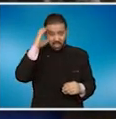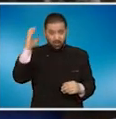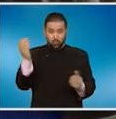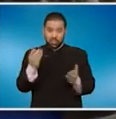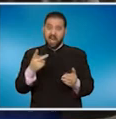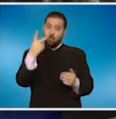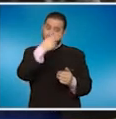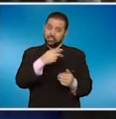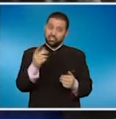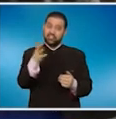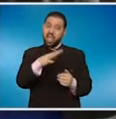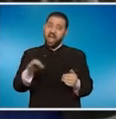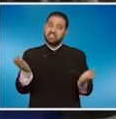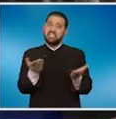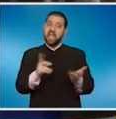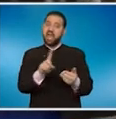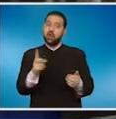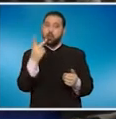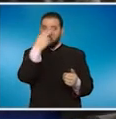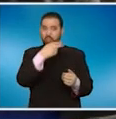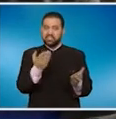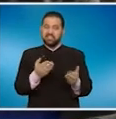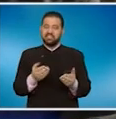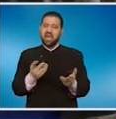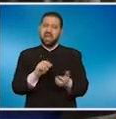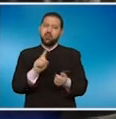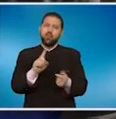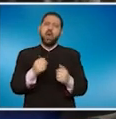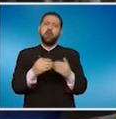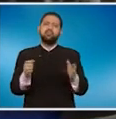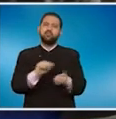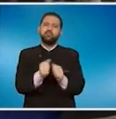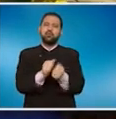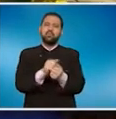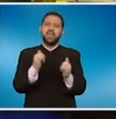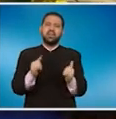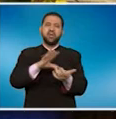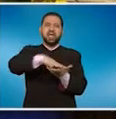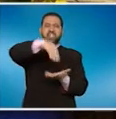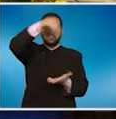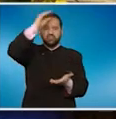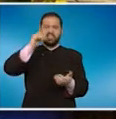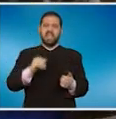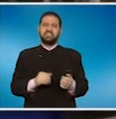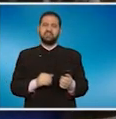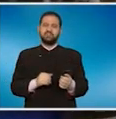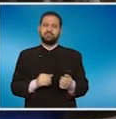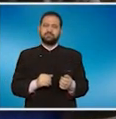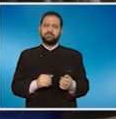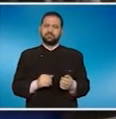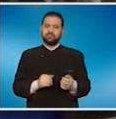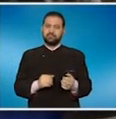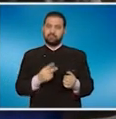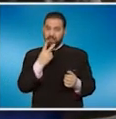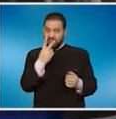nu postesc, sunt încă la început, încă n-au intrat în bătălia duhovnicească, și la ceilalți care sunt deja cu asumare angajați foarte